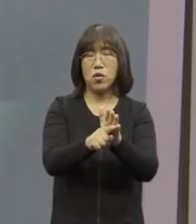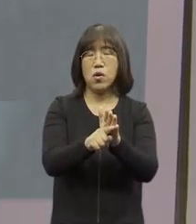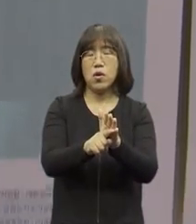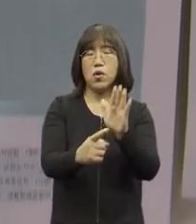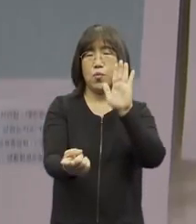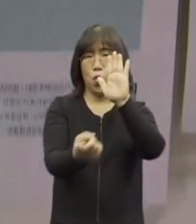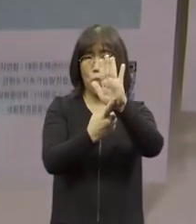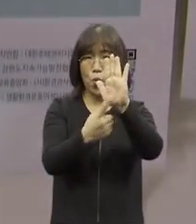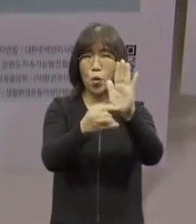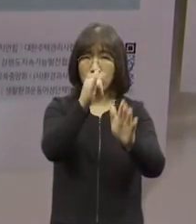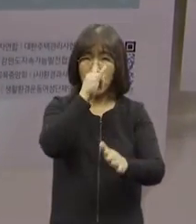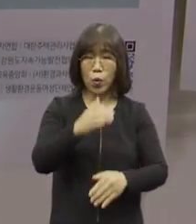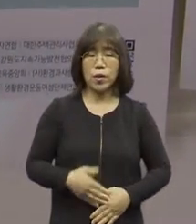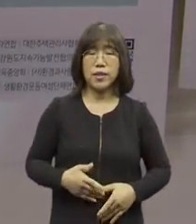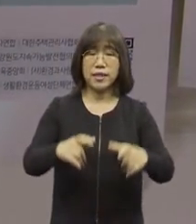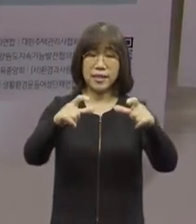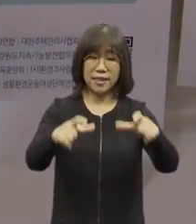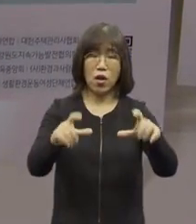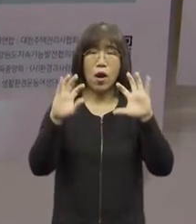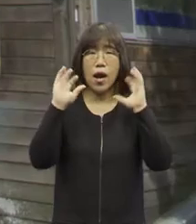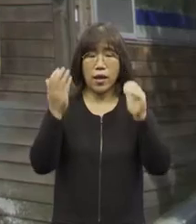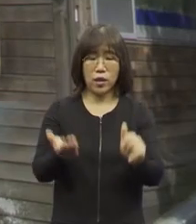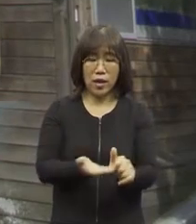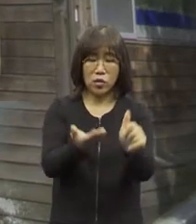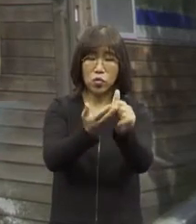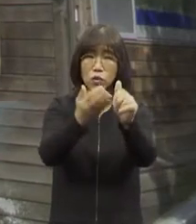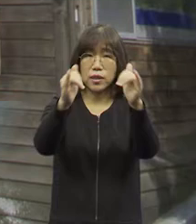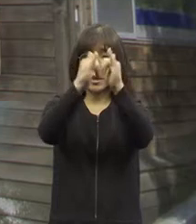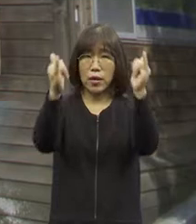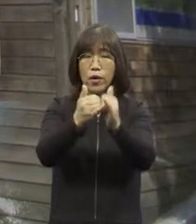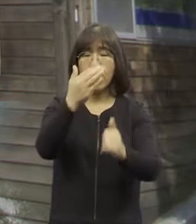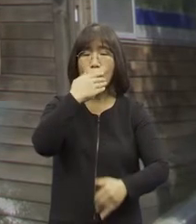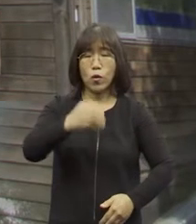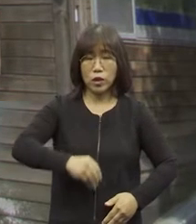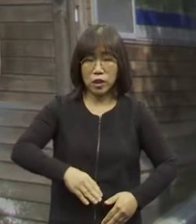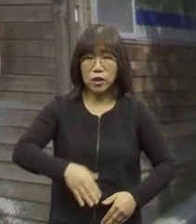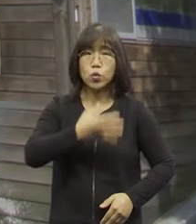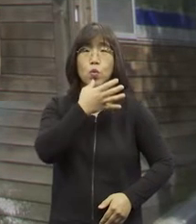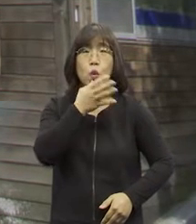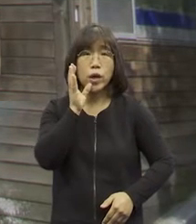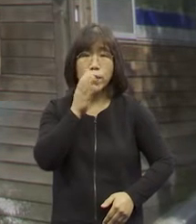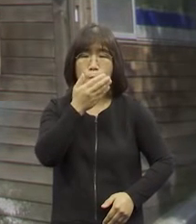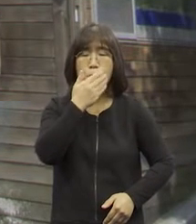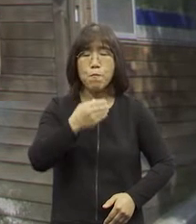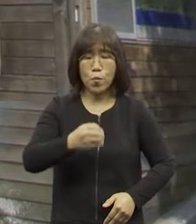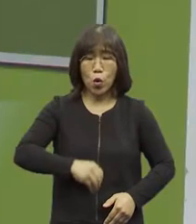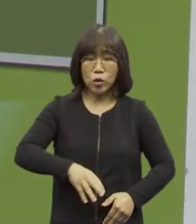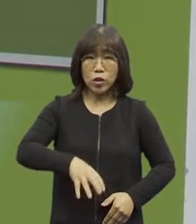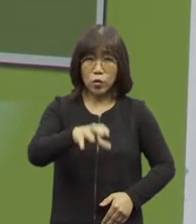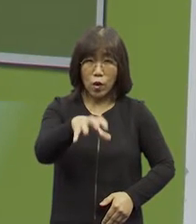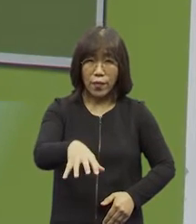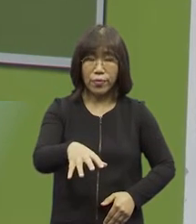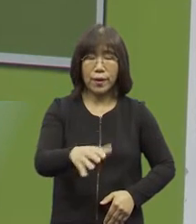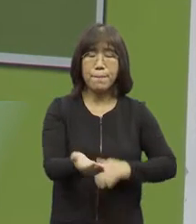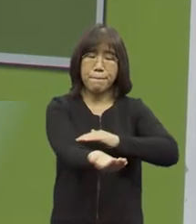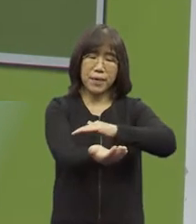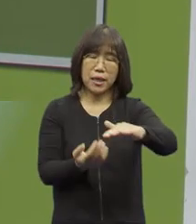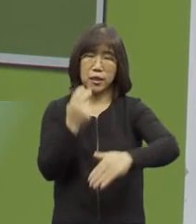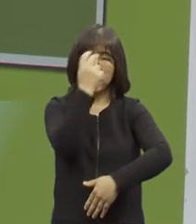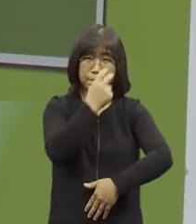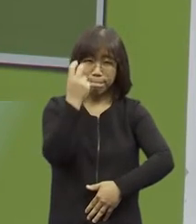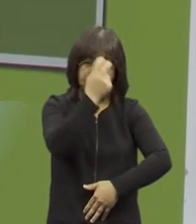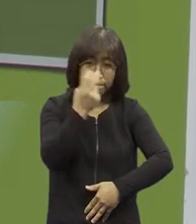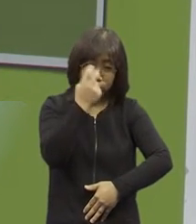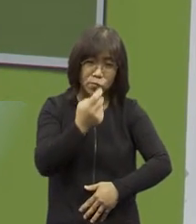사항을 홍보합니다. 지역 내 아동 양육시설과 사회복지관, 어르신복지시설 등의